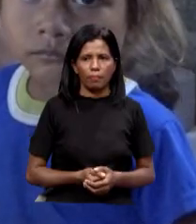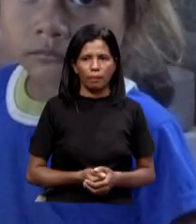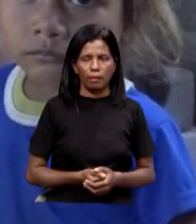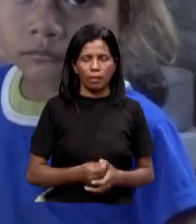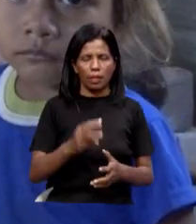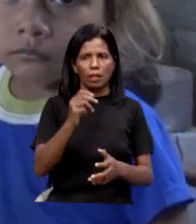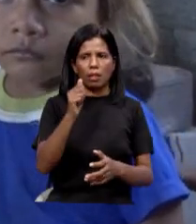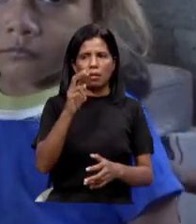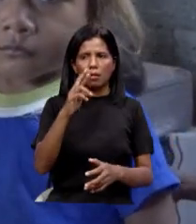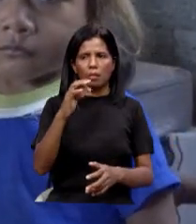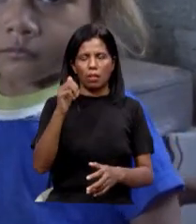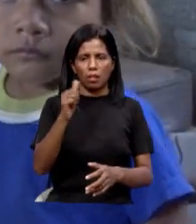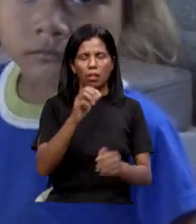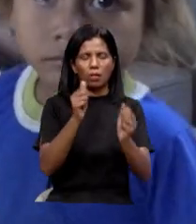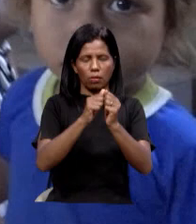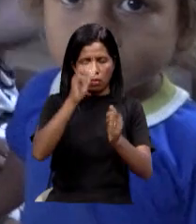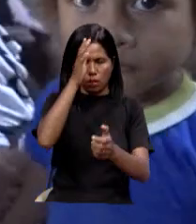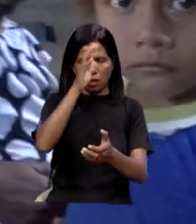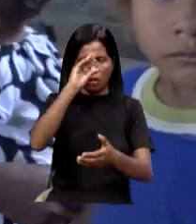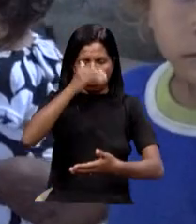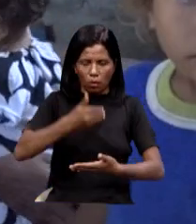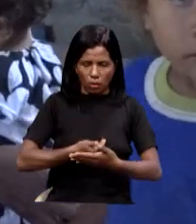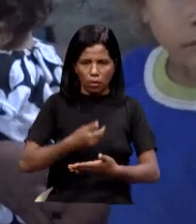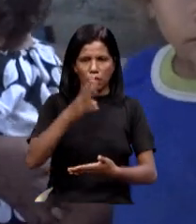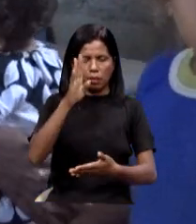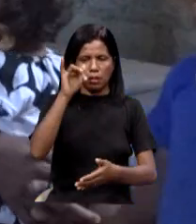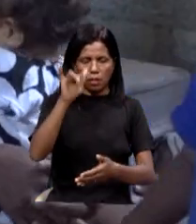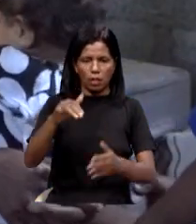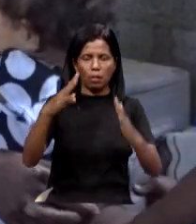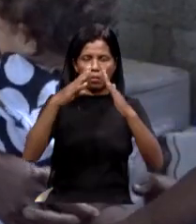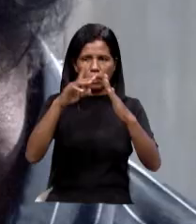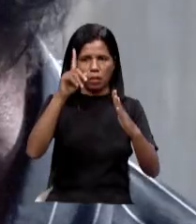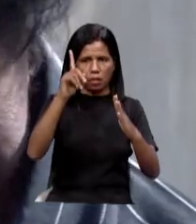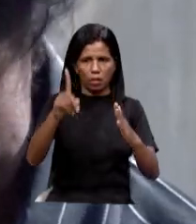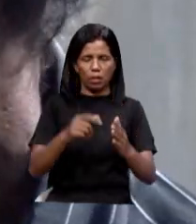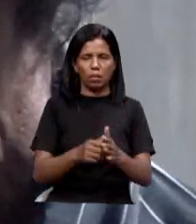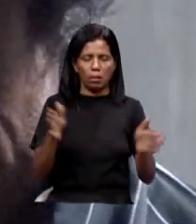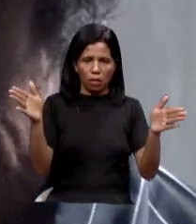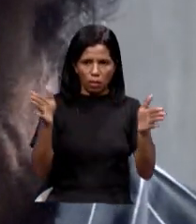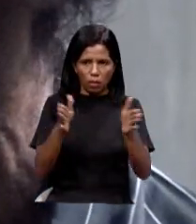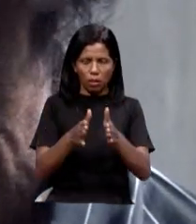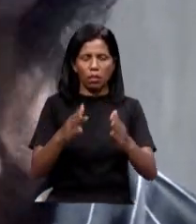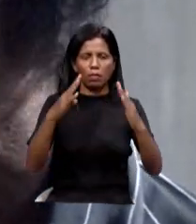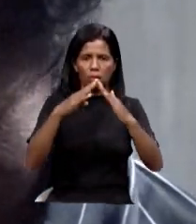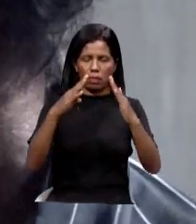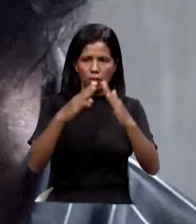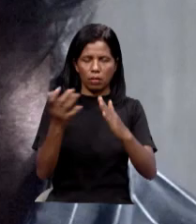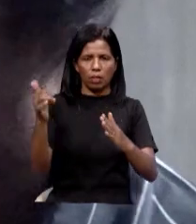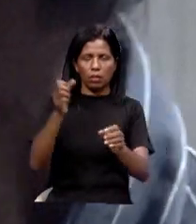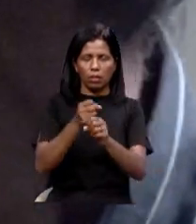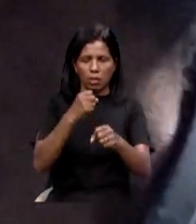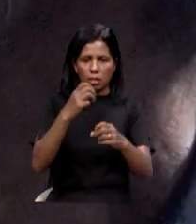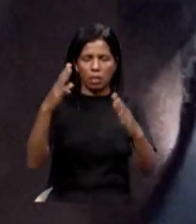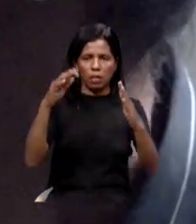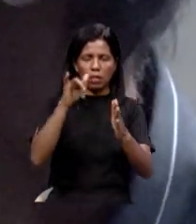Maria hanya kabeng no uang ne lima helamos ia uma ida ne beklot. Uma ne sirah mahang an